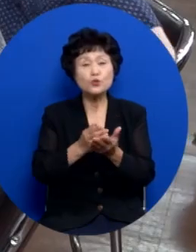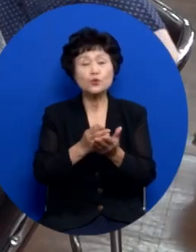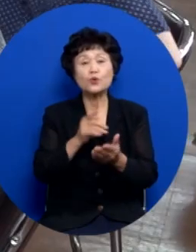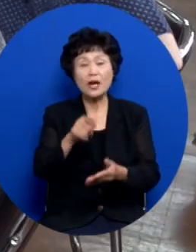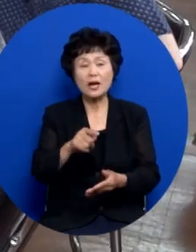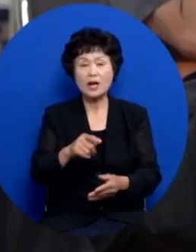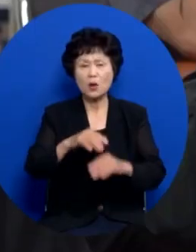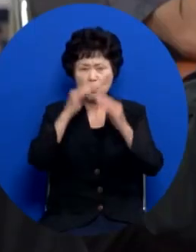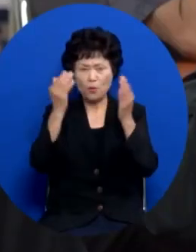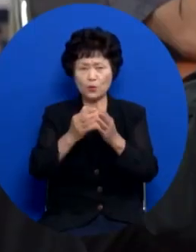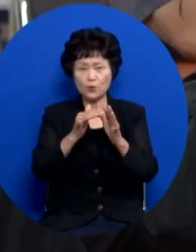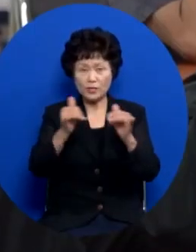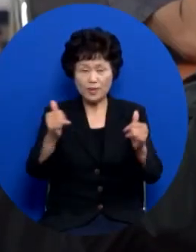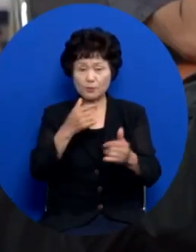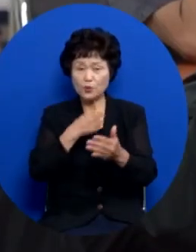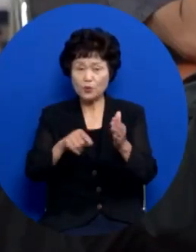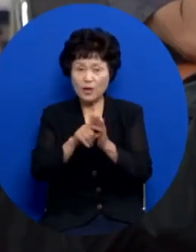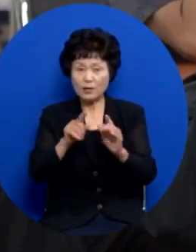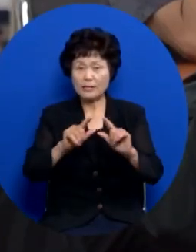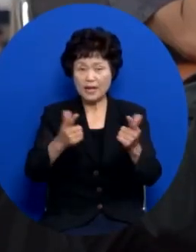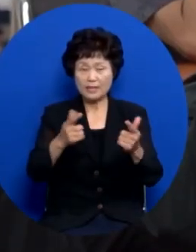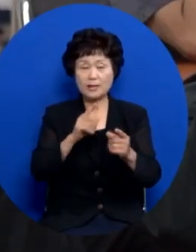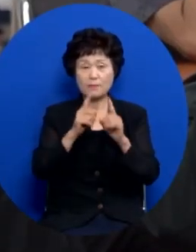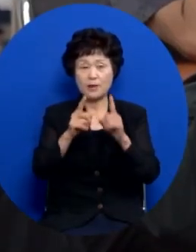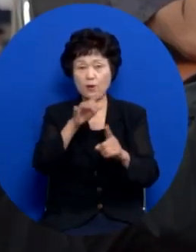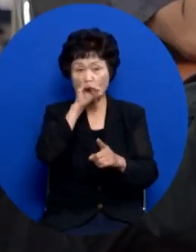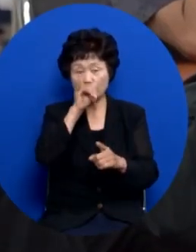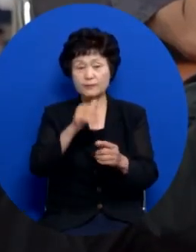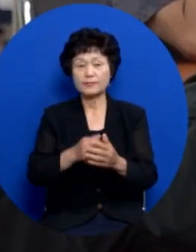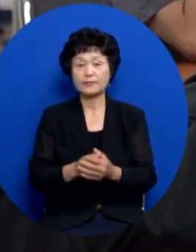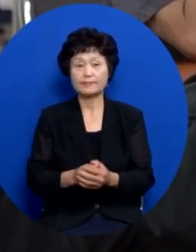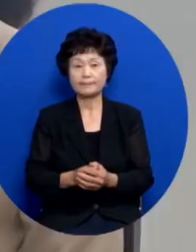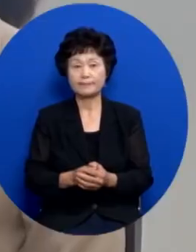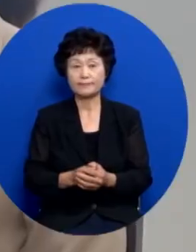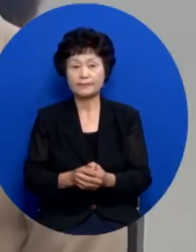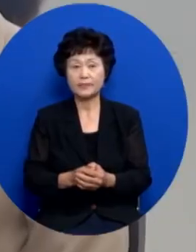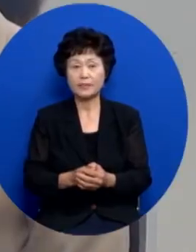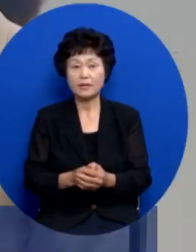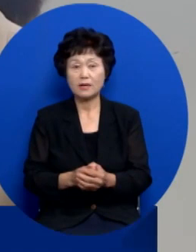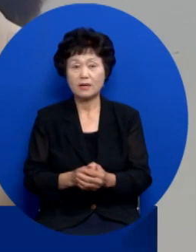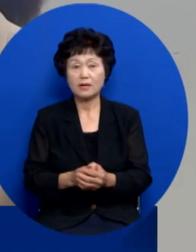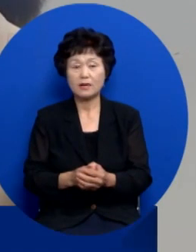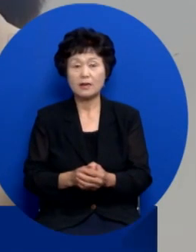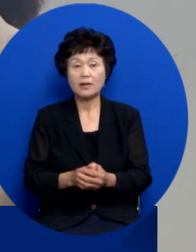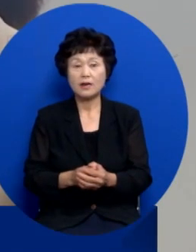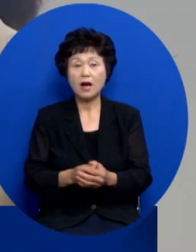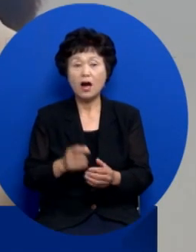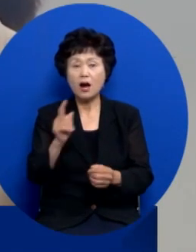전쟁에 대해 한치의 망설임 없이 반대하고 있다고 선을 그었습니다.